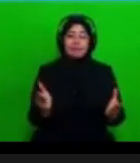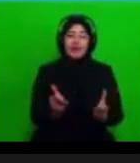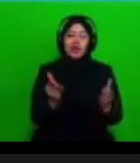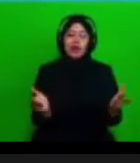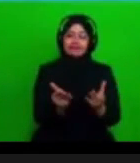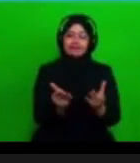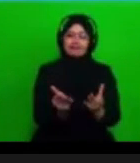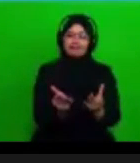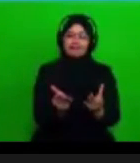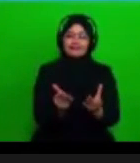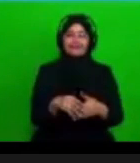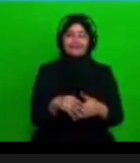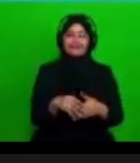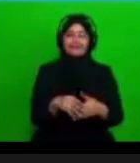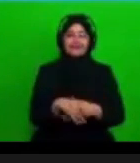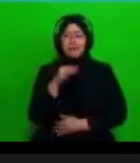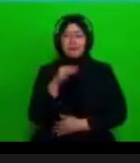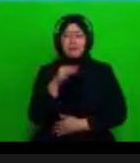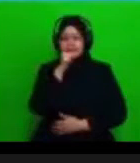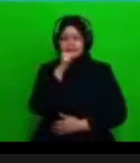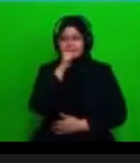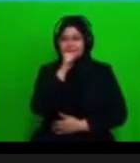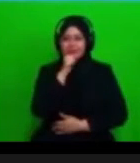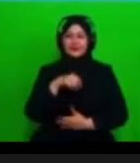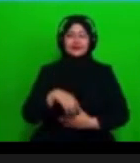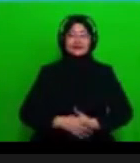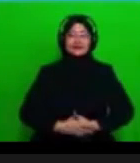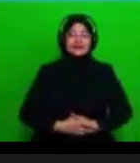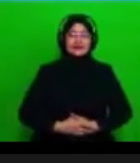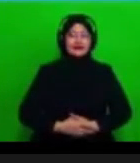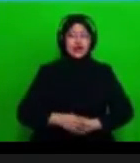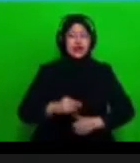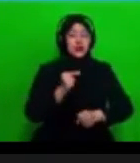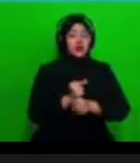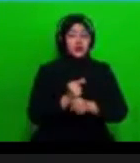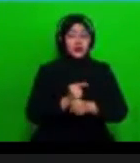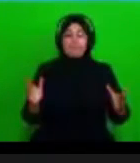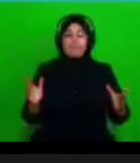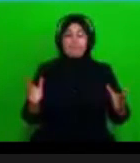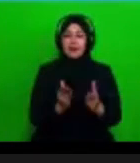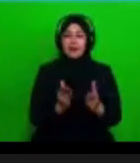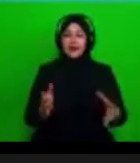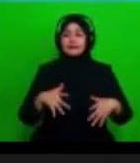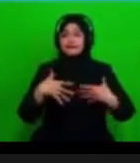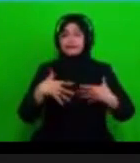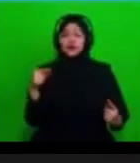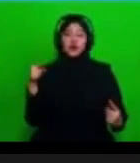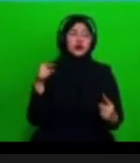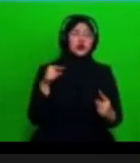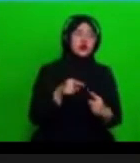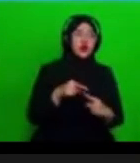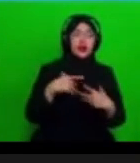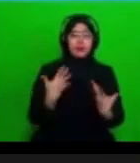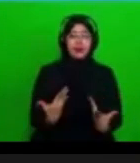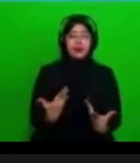Ya. Maaf. Baik, guru penggerak ini